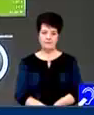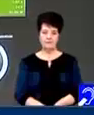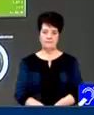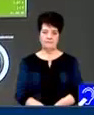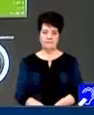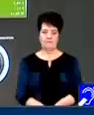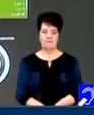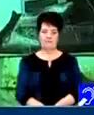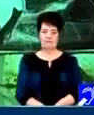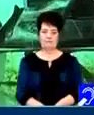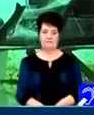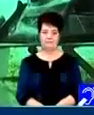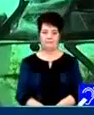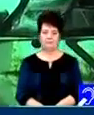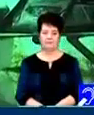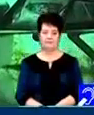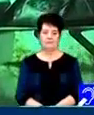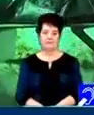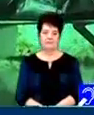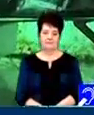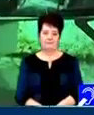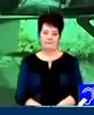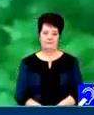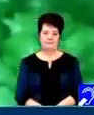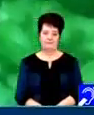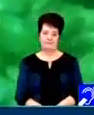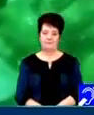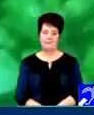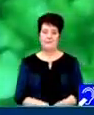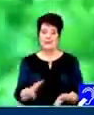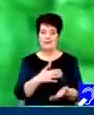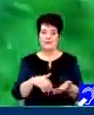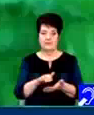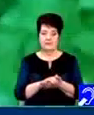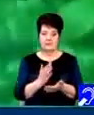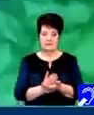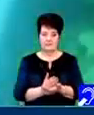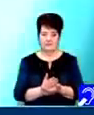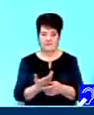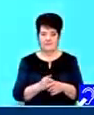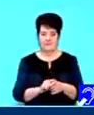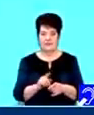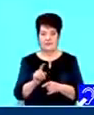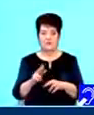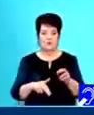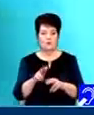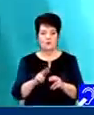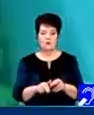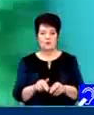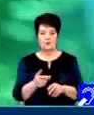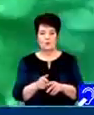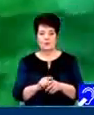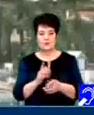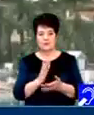temperatura, dell'acqua, insomma tutti i parametri utili al monitoraggio delle piante. Sistemul este autosustenabil. Nici construcția, nici întreținerea